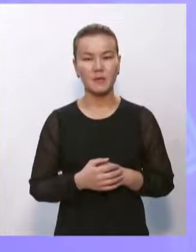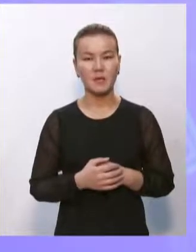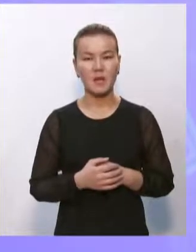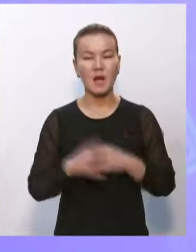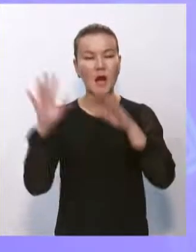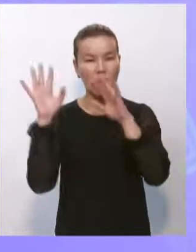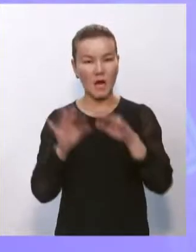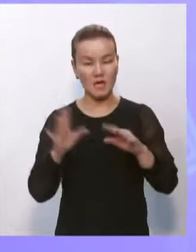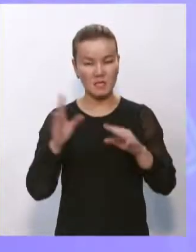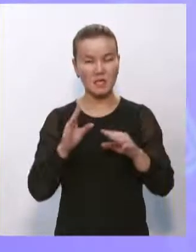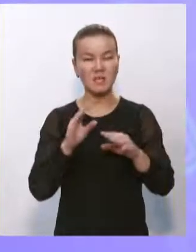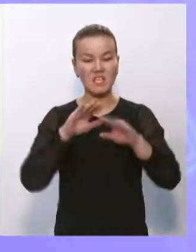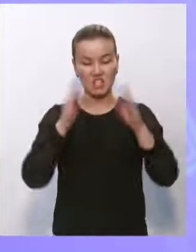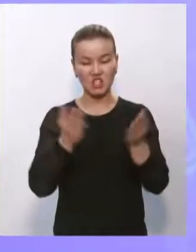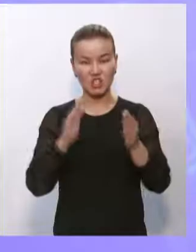Кардан киши жасашат.